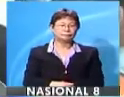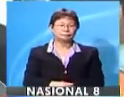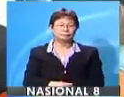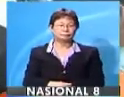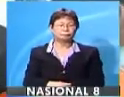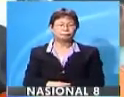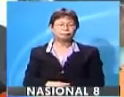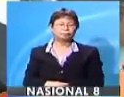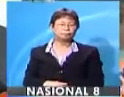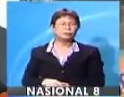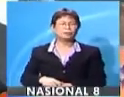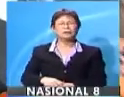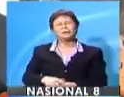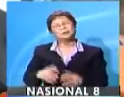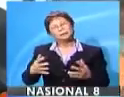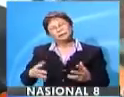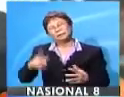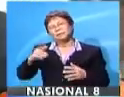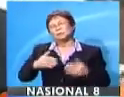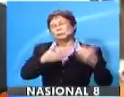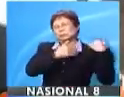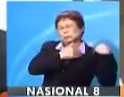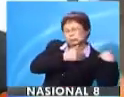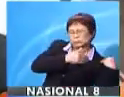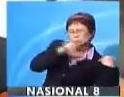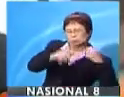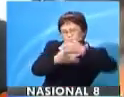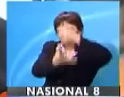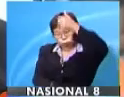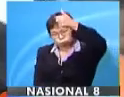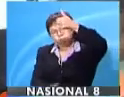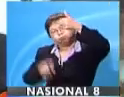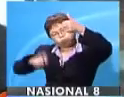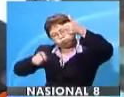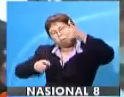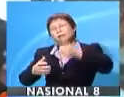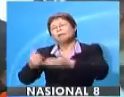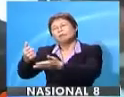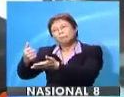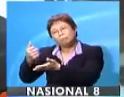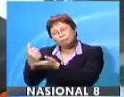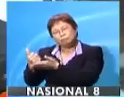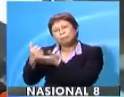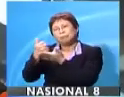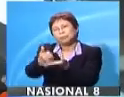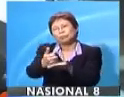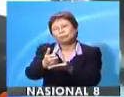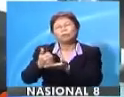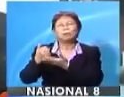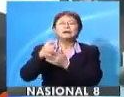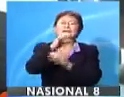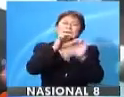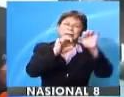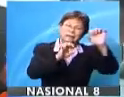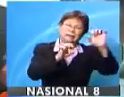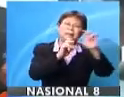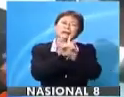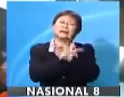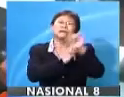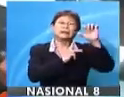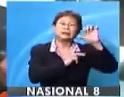Jabatan besar yang memerlukan peruntukan yang besar. Dan kemudian bantuan-bantuan dikasih dan